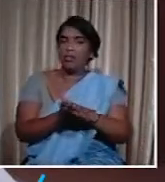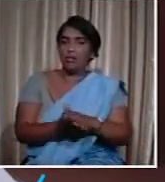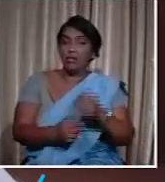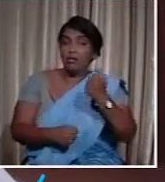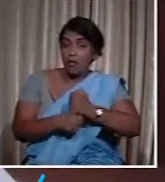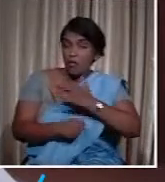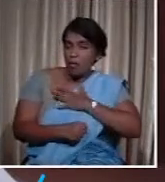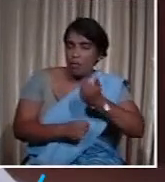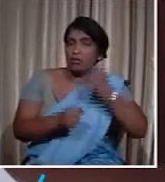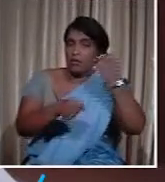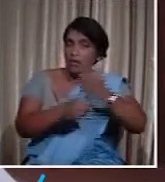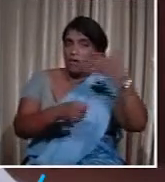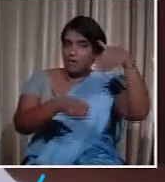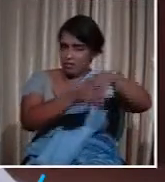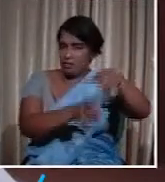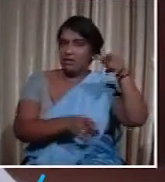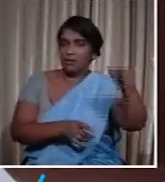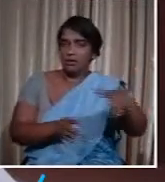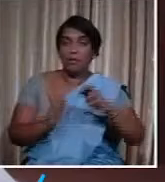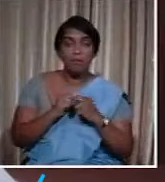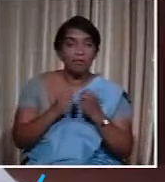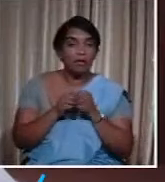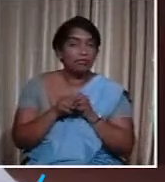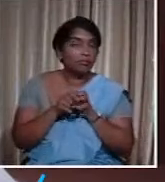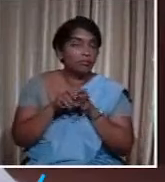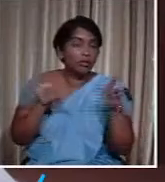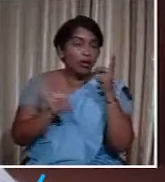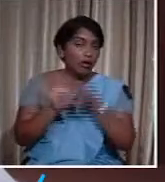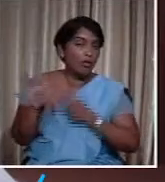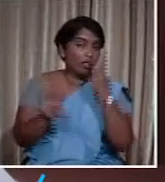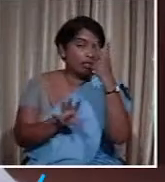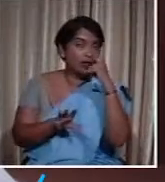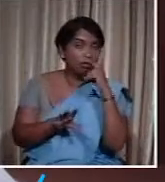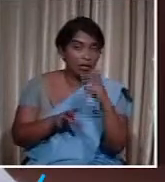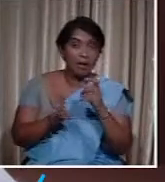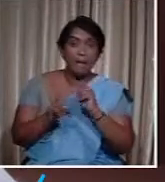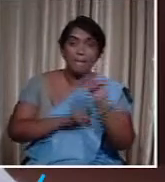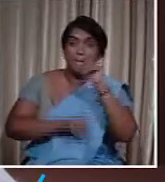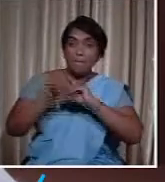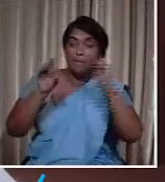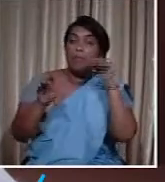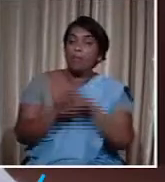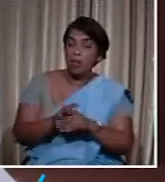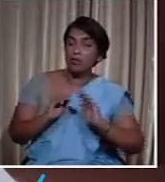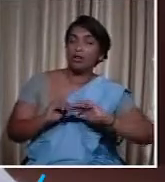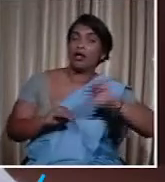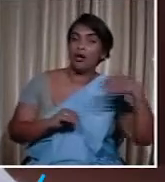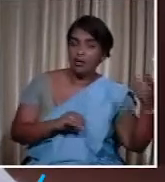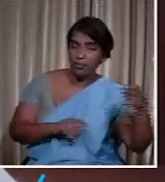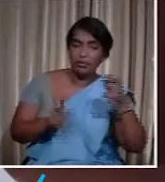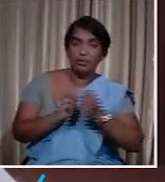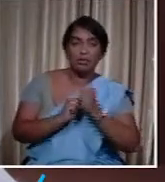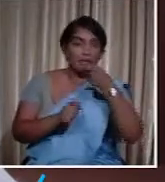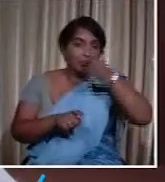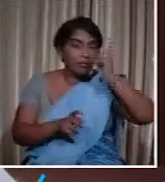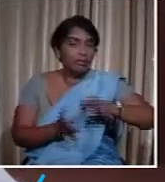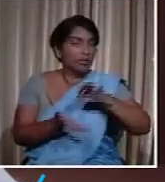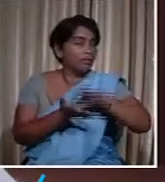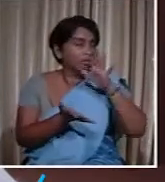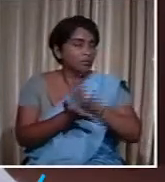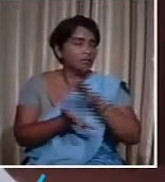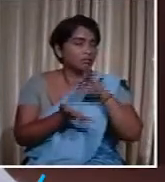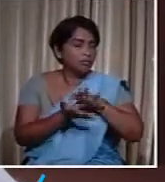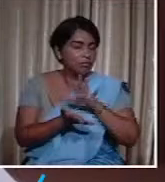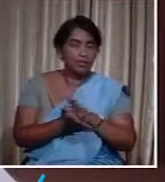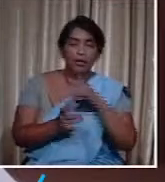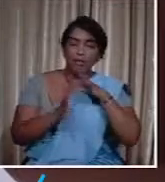සත්භාව වෙන්න ඕන මේ අර්බුදේ වර්ධනය කරන්න අවුරුදු දෙකමාරක් මේ පාර්ලිමේන්තුවෙත් මින් පිටතත් මේ ගනු ලැබූ තීන්දුව පිළිබඳ මුණතරම්